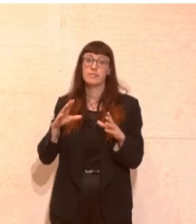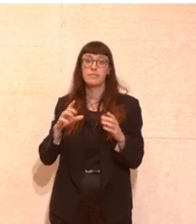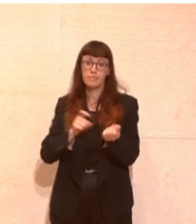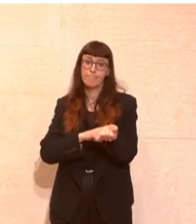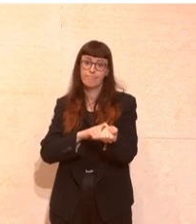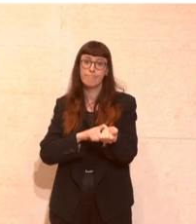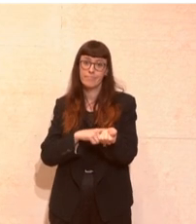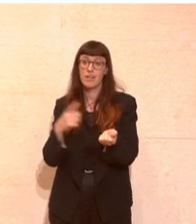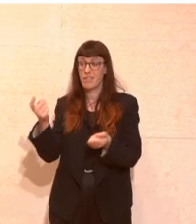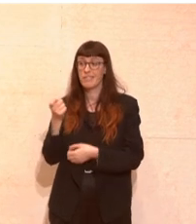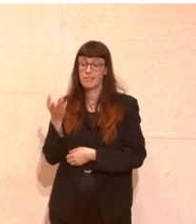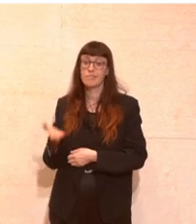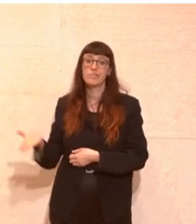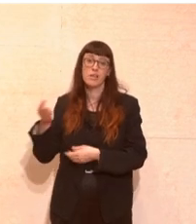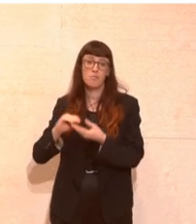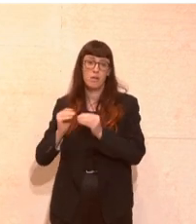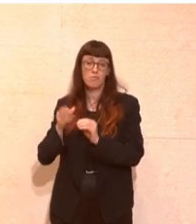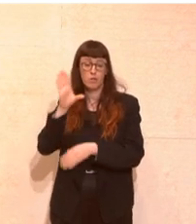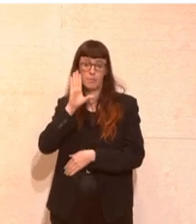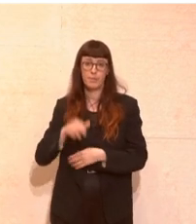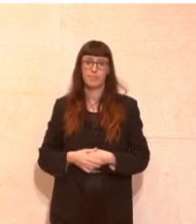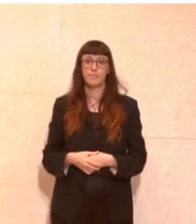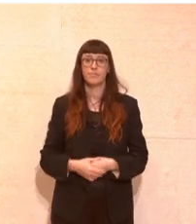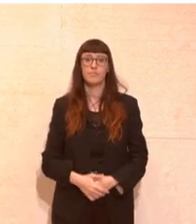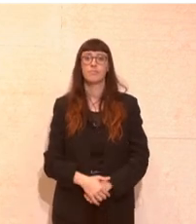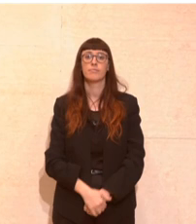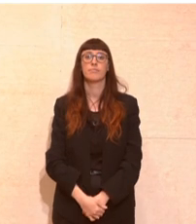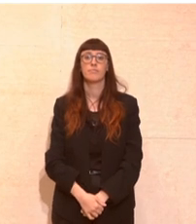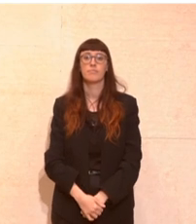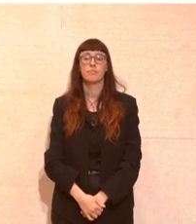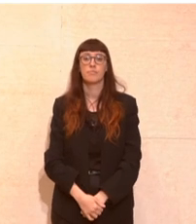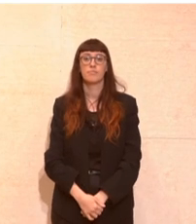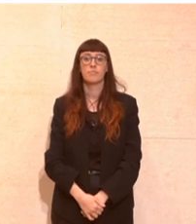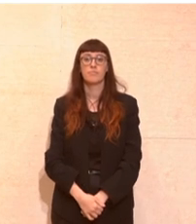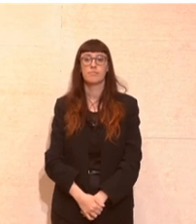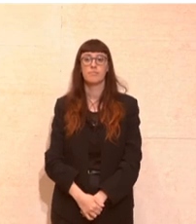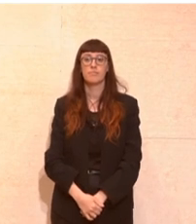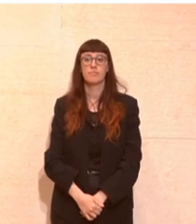plus fréquents dans cette population-là. Et donc il y a eu un champ énorme d'études qui a pu montrer